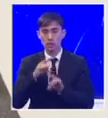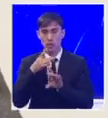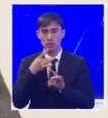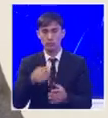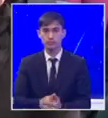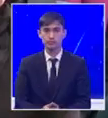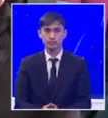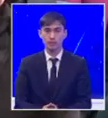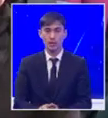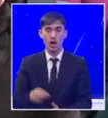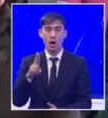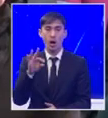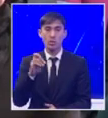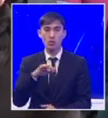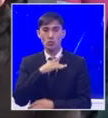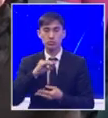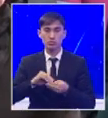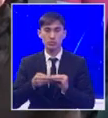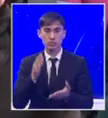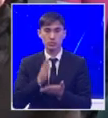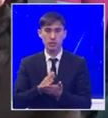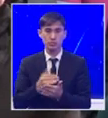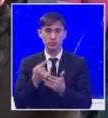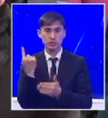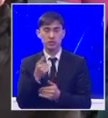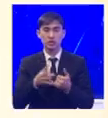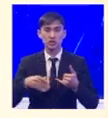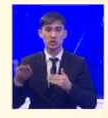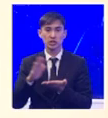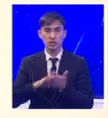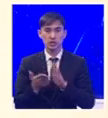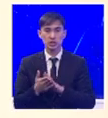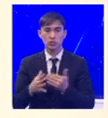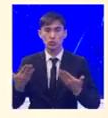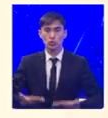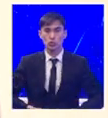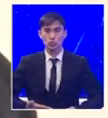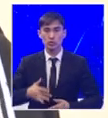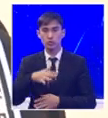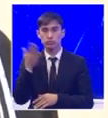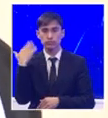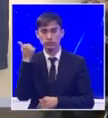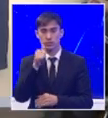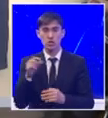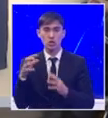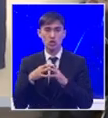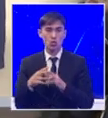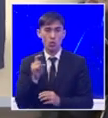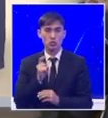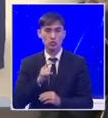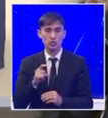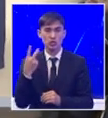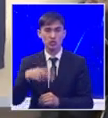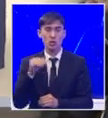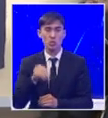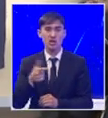жеткізді. Қапалда да қаптаған мәселе жетеді. Алдымен жер жайы. Тұрғындар тоқырау жылдары күреңбел шаруа қожалығына өтіп кеткен 20 мың гектар